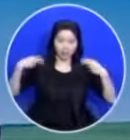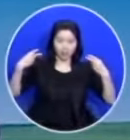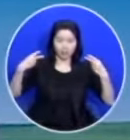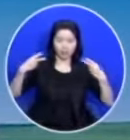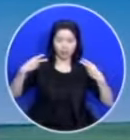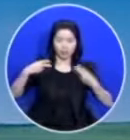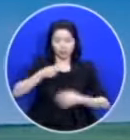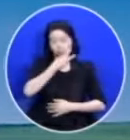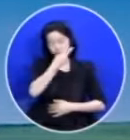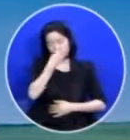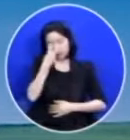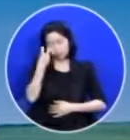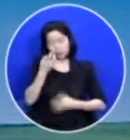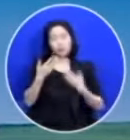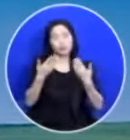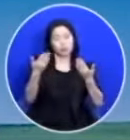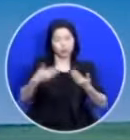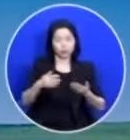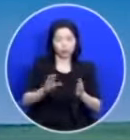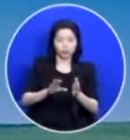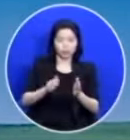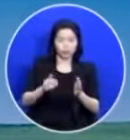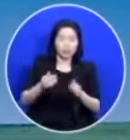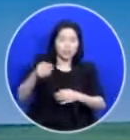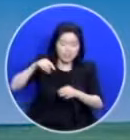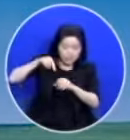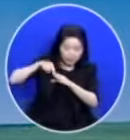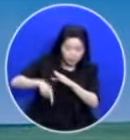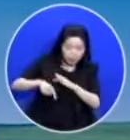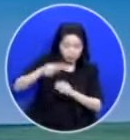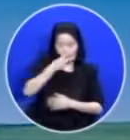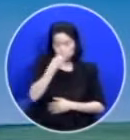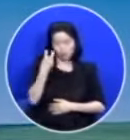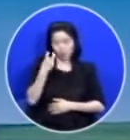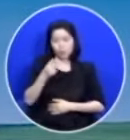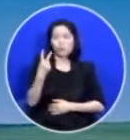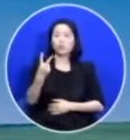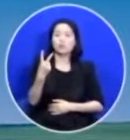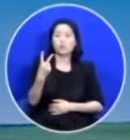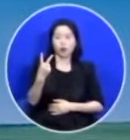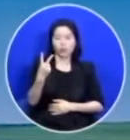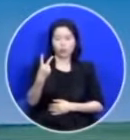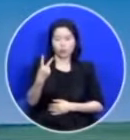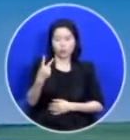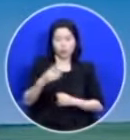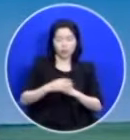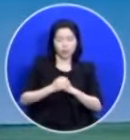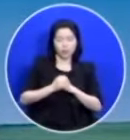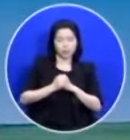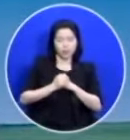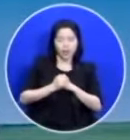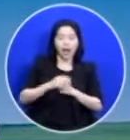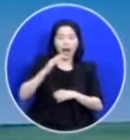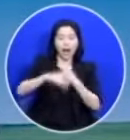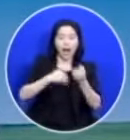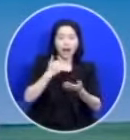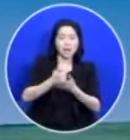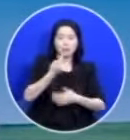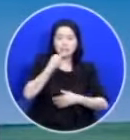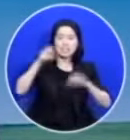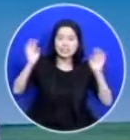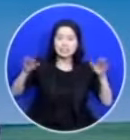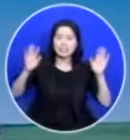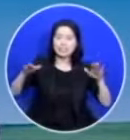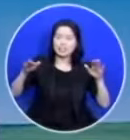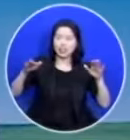우셨어요 깊은 잠을 자게 했습니다 그것도 두 번이나 잠을 우셨어요 그리고 하나님은 천사를 보내서